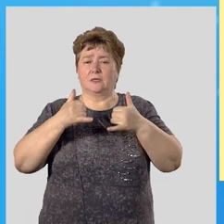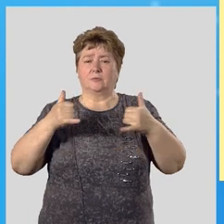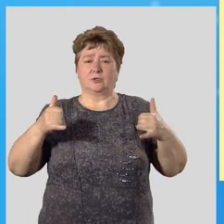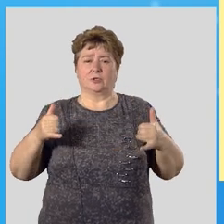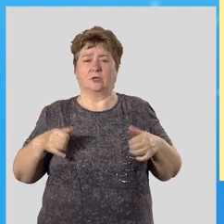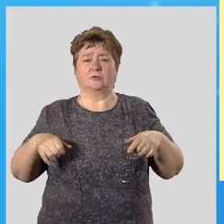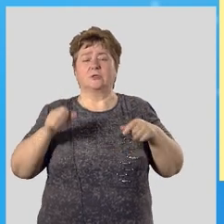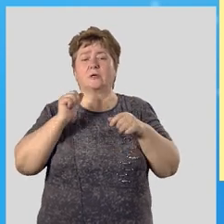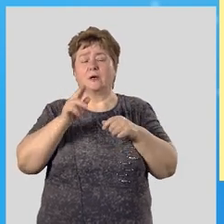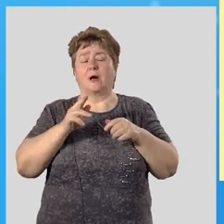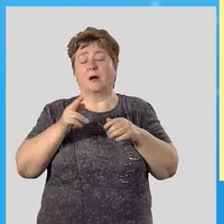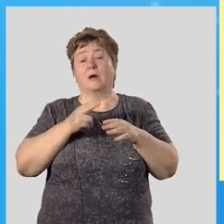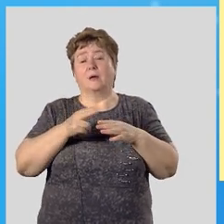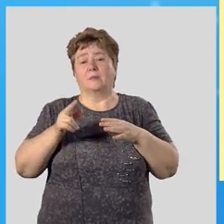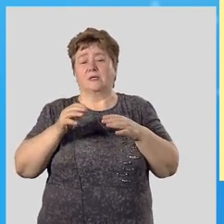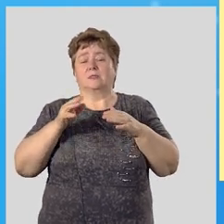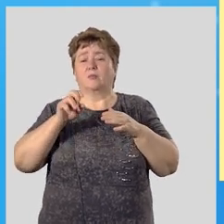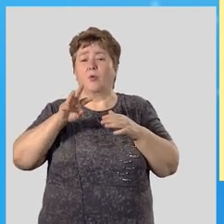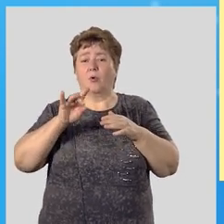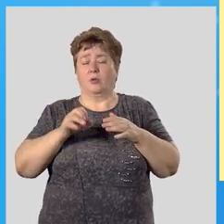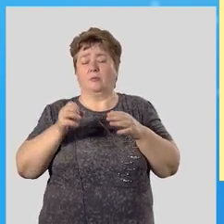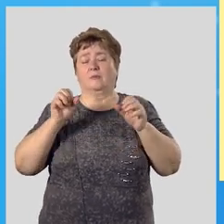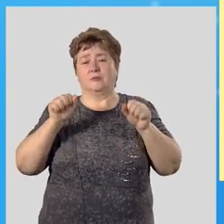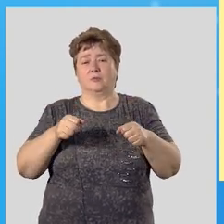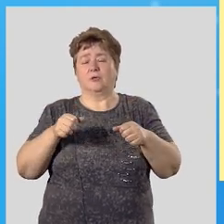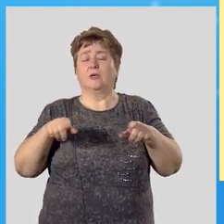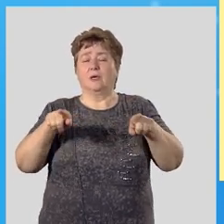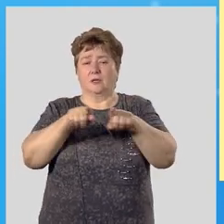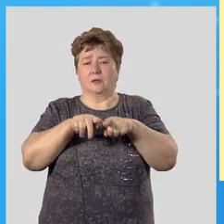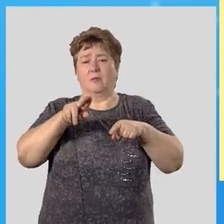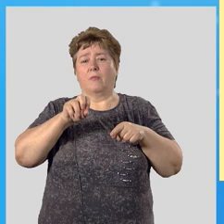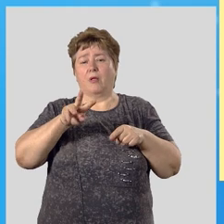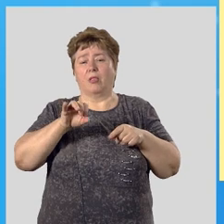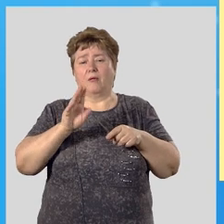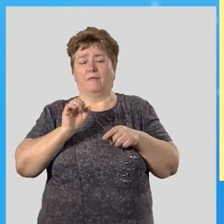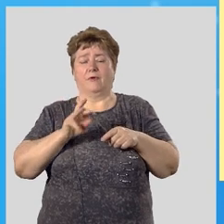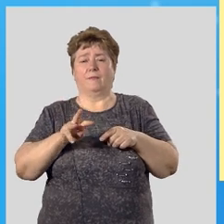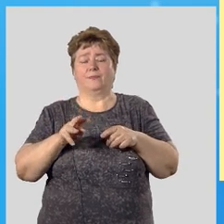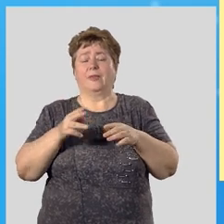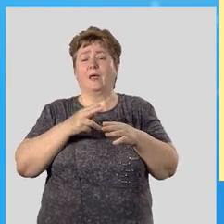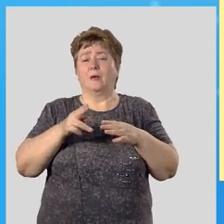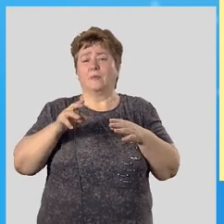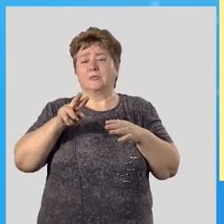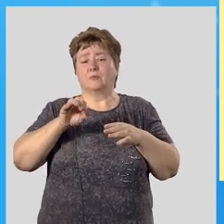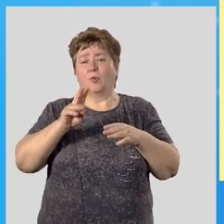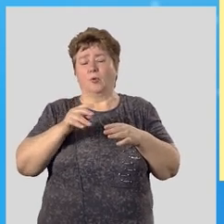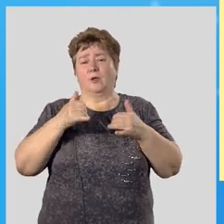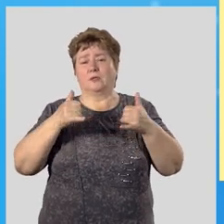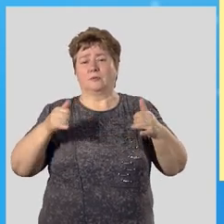размножаются как бесполым способом, так и половым. бесполое